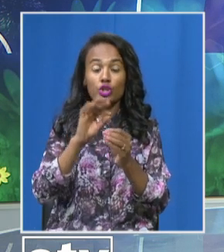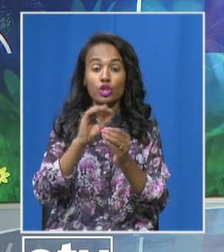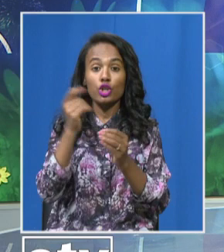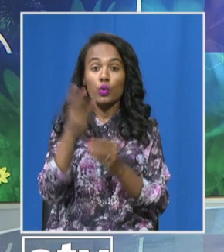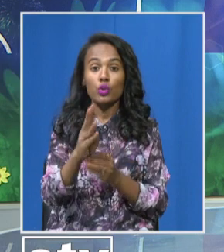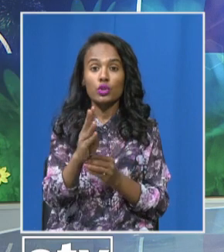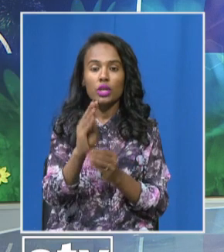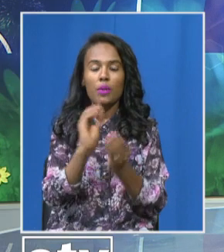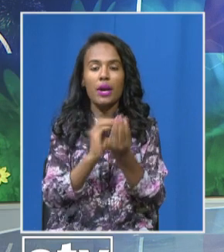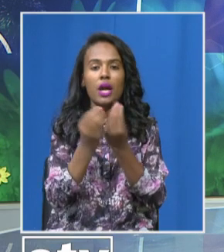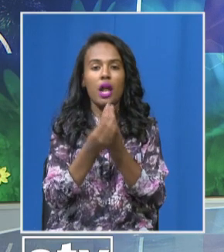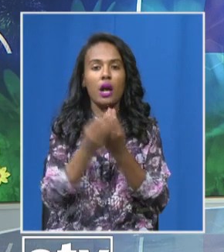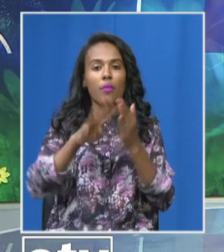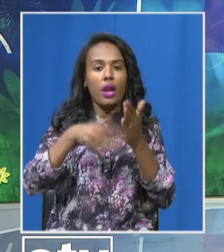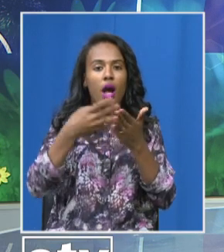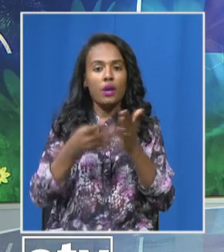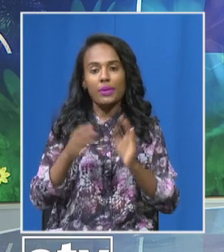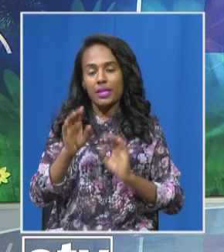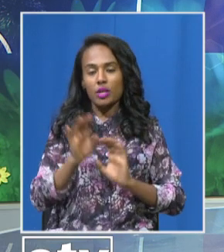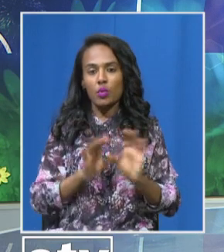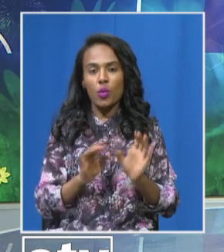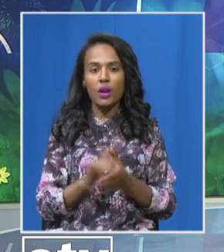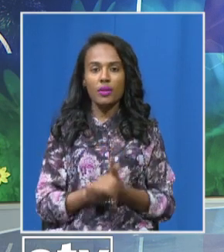ግብርም ተከናውኗል።